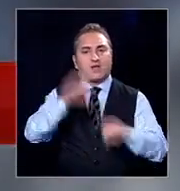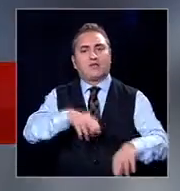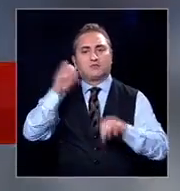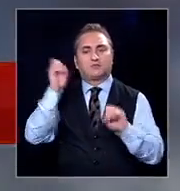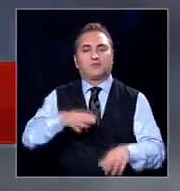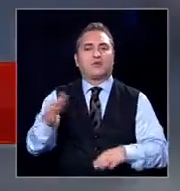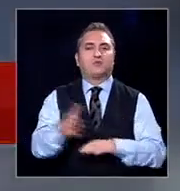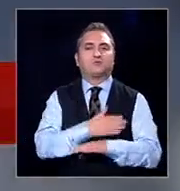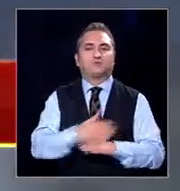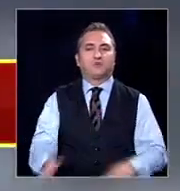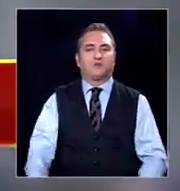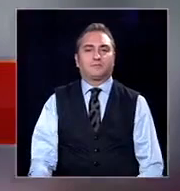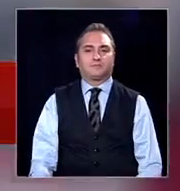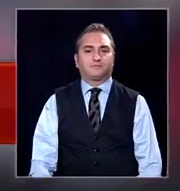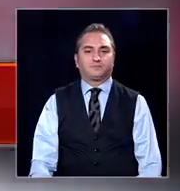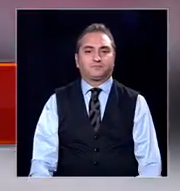aşağı atmaya başladı.